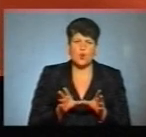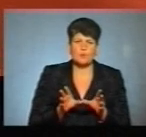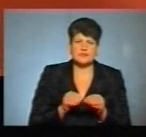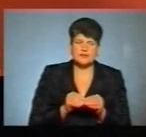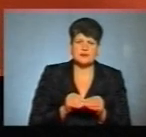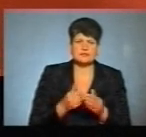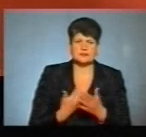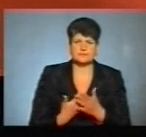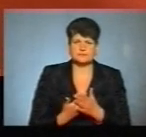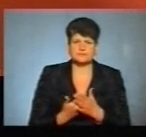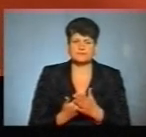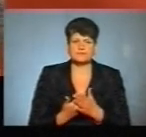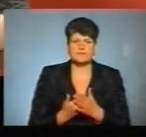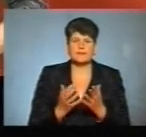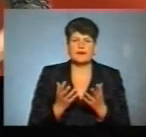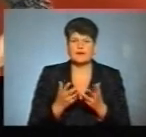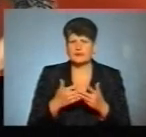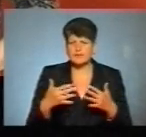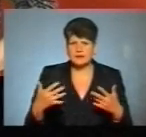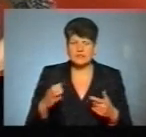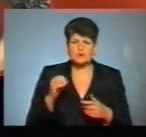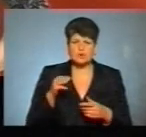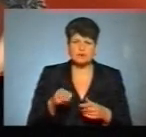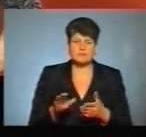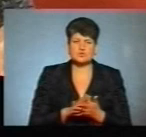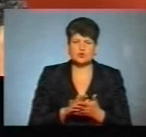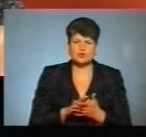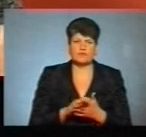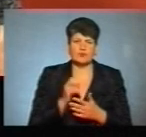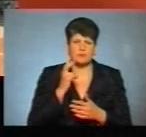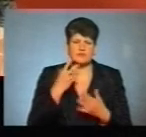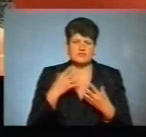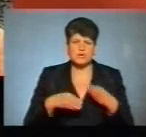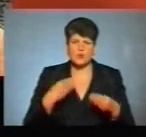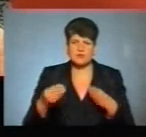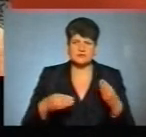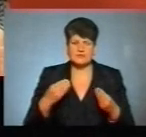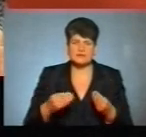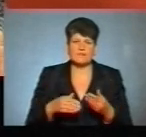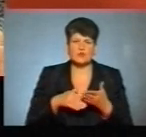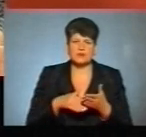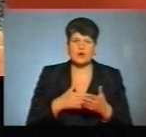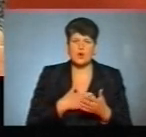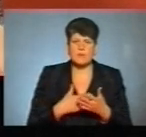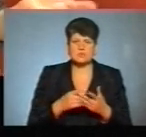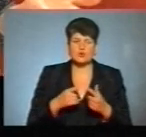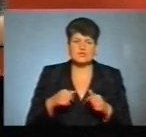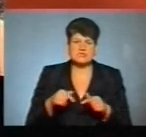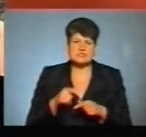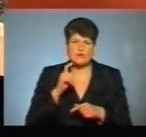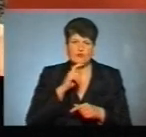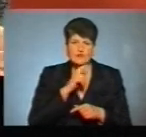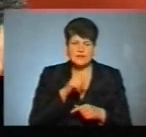об'єднатися? А для прикладу, кілька сотень безкоштовних обідів вже розвезли волонтери громадської організації «Дорожній контроль» у